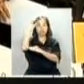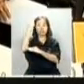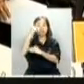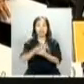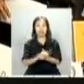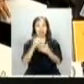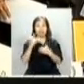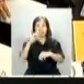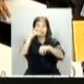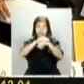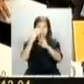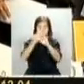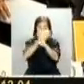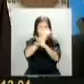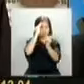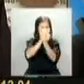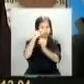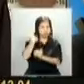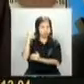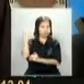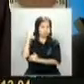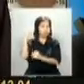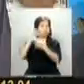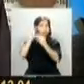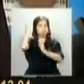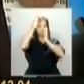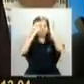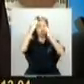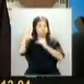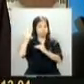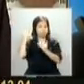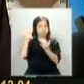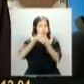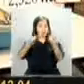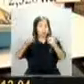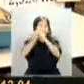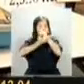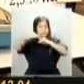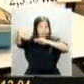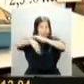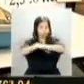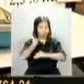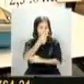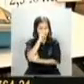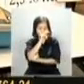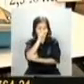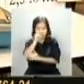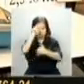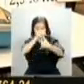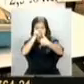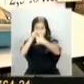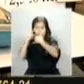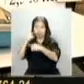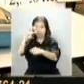ก่อนหน้านี้ตำรวจมีข้อมูลว่าจะมีชาวมาเลเซียลักลอบนำยาเสพติดเข้ามาในประเทศจึงเฝ้าติดตามพฤติกรรมกระทั่งพบ